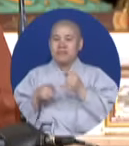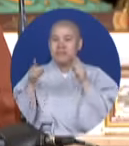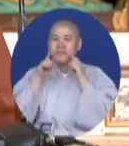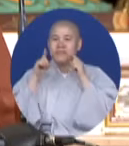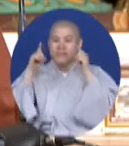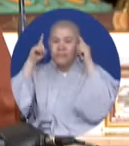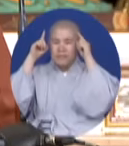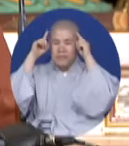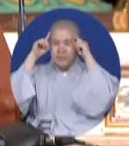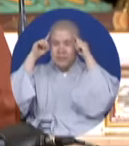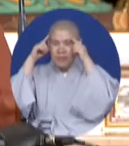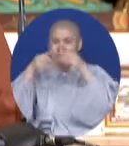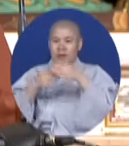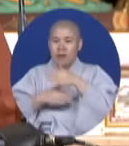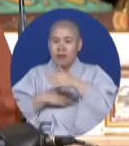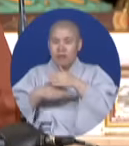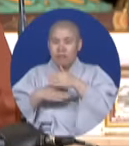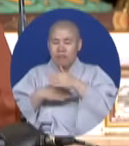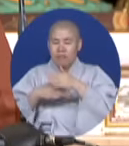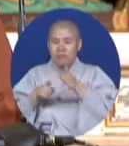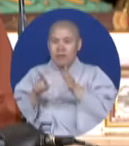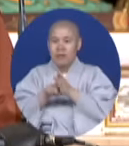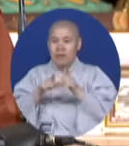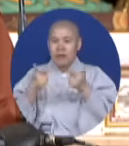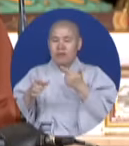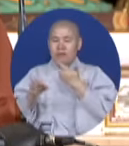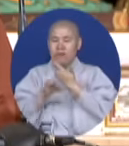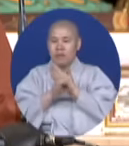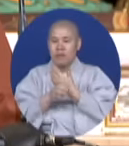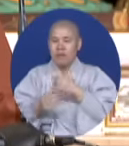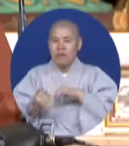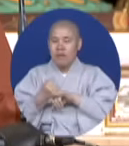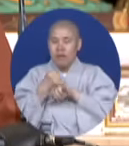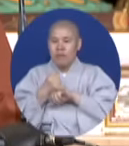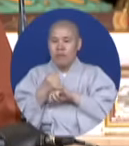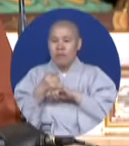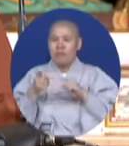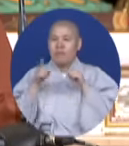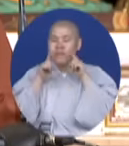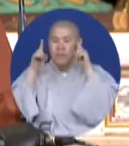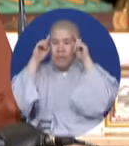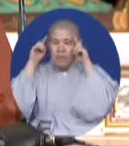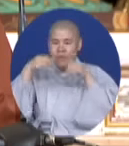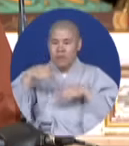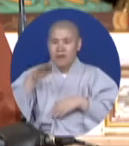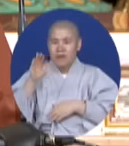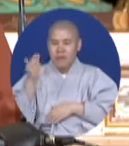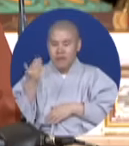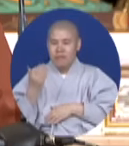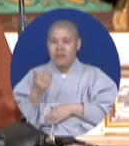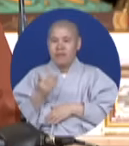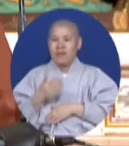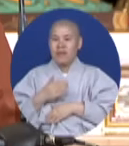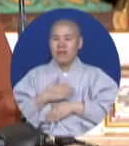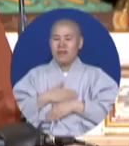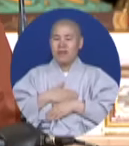지옥의 그 두려움을 믿지 아니하면 반드시 지옥 가요. 아 내가 이게